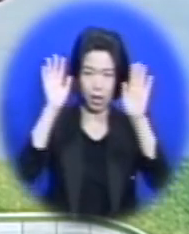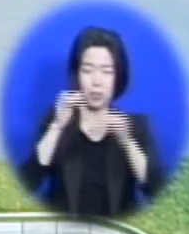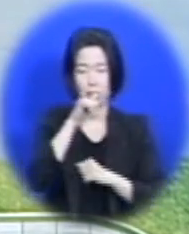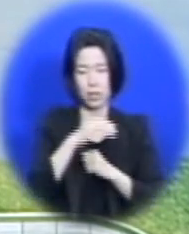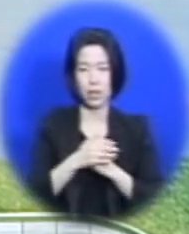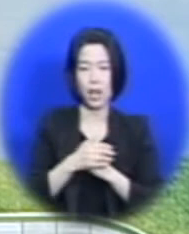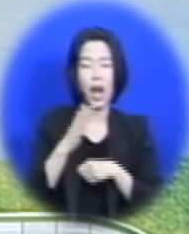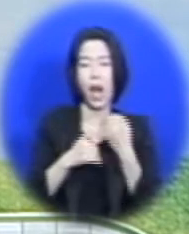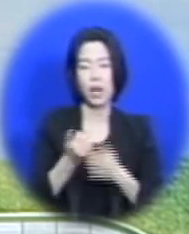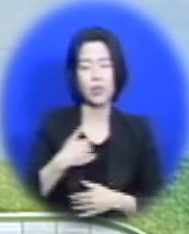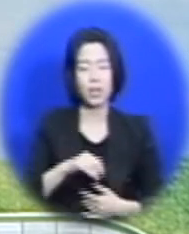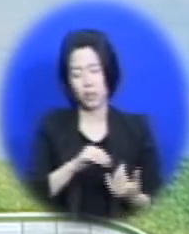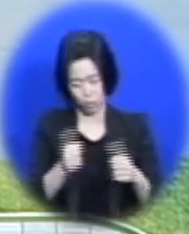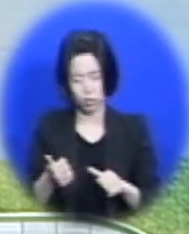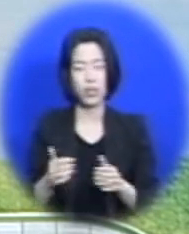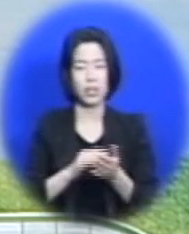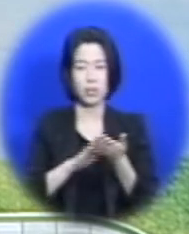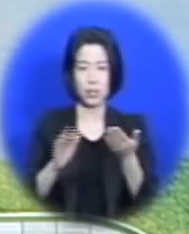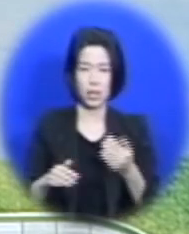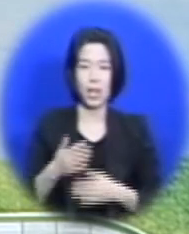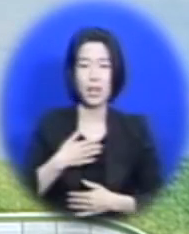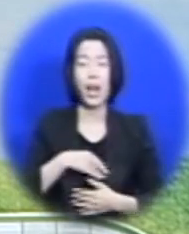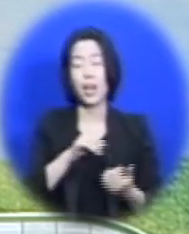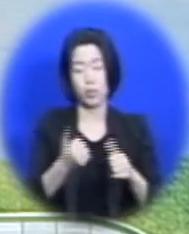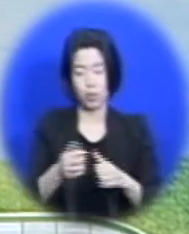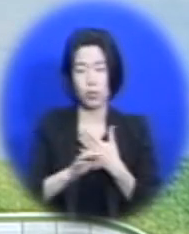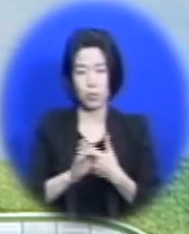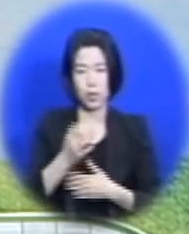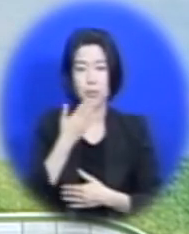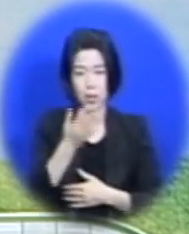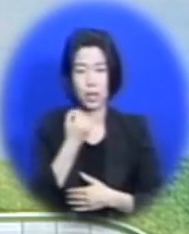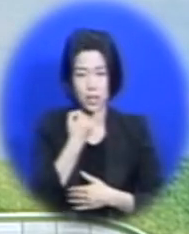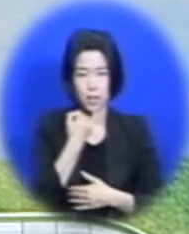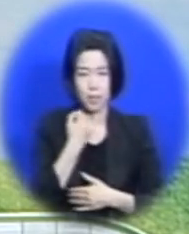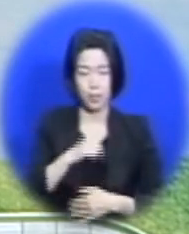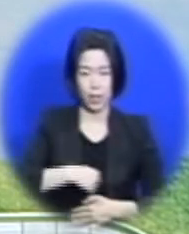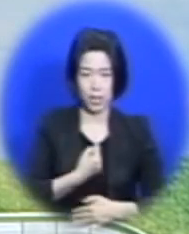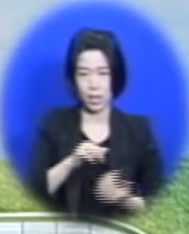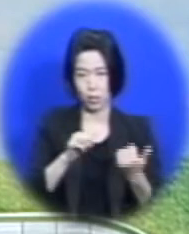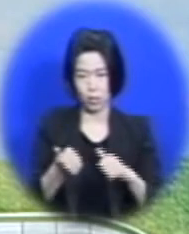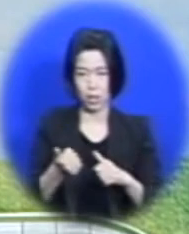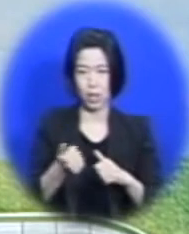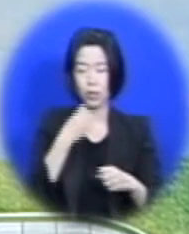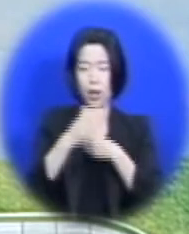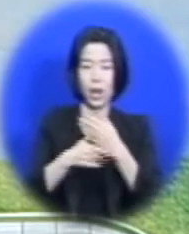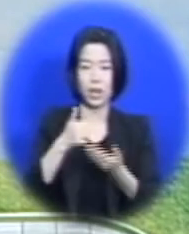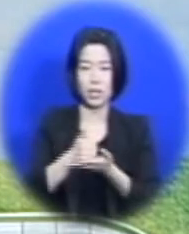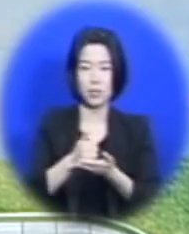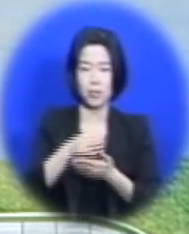제가 죽겠습니다. 제가 죽으면 되잖아요. 자기가 죽겠다고 하나님 앞에 고백을